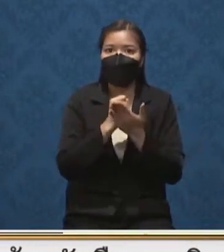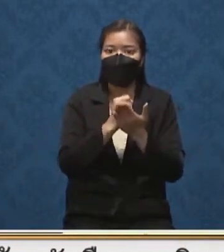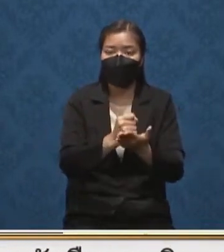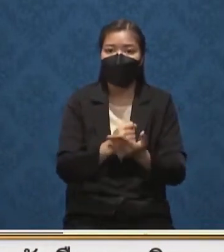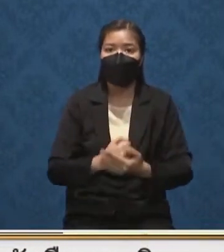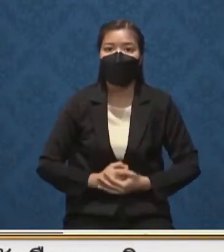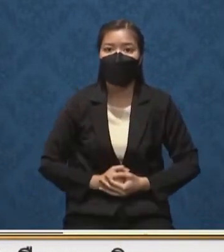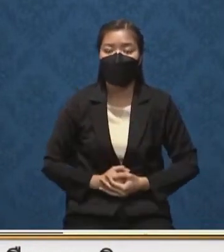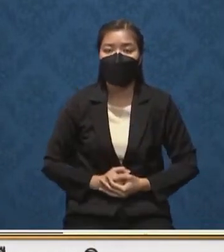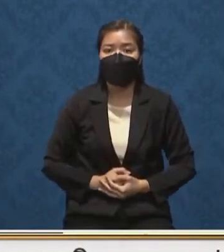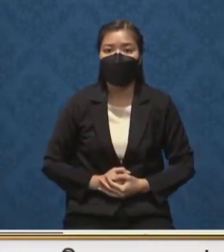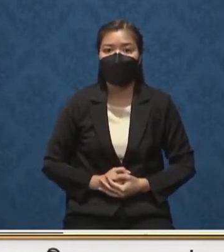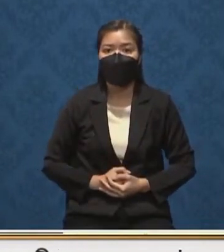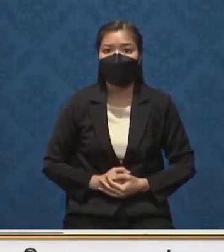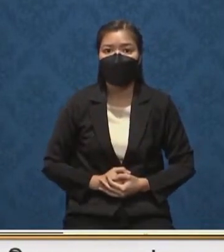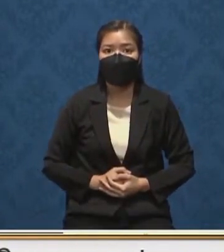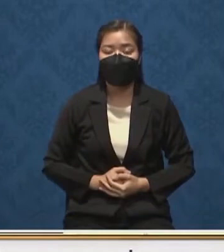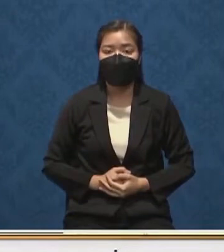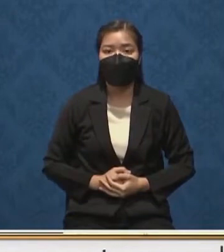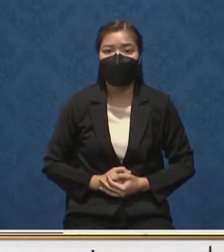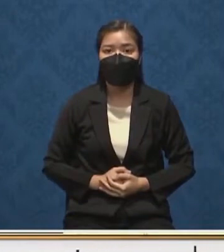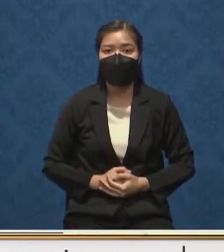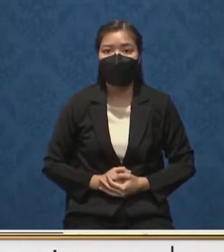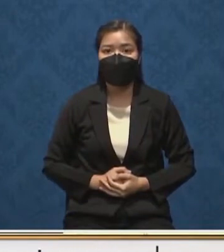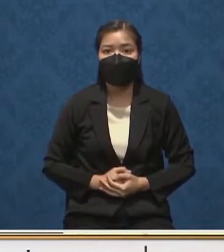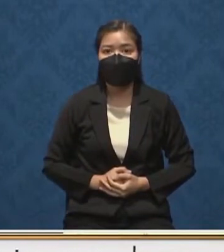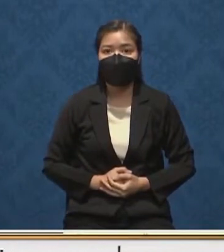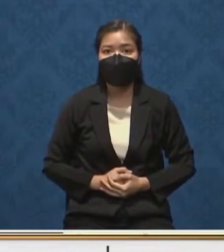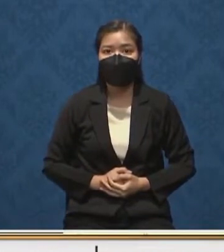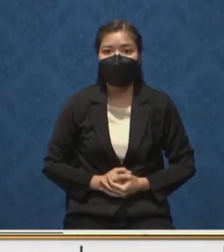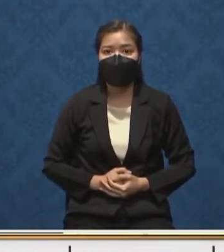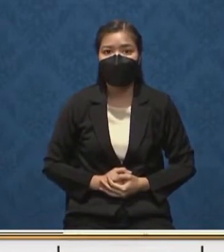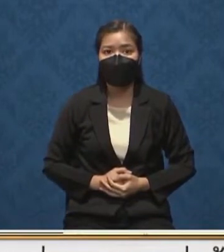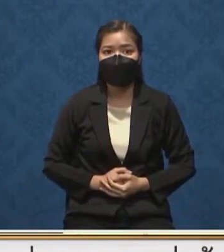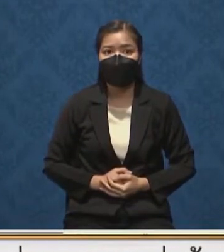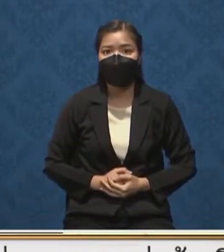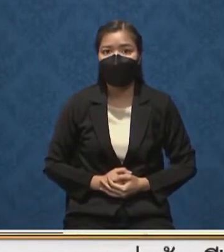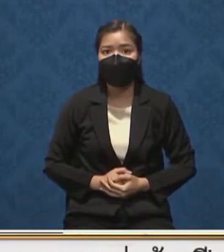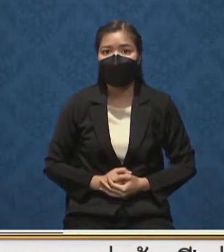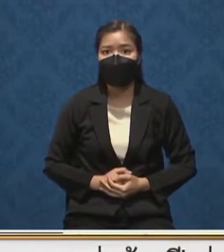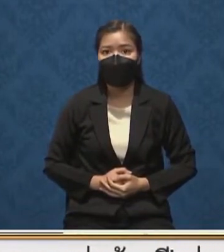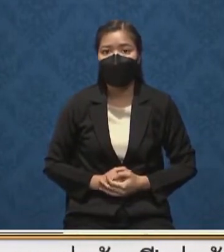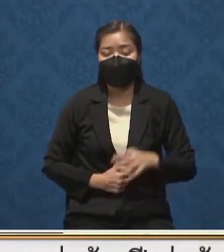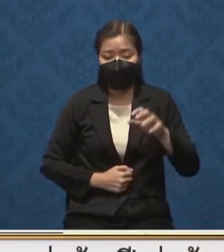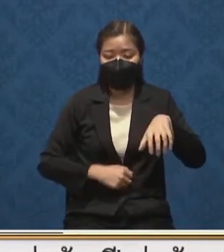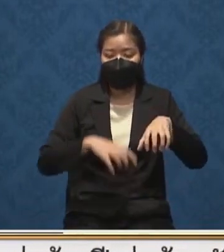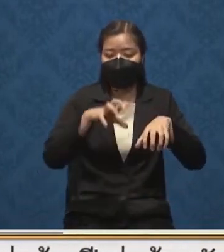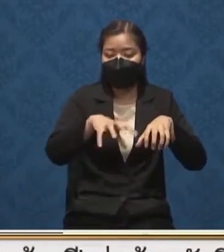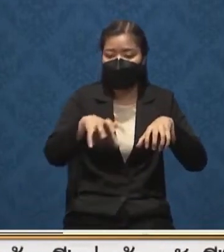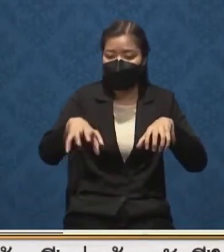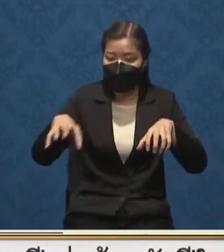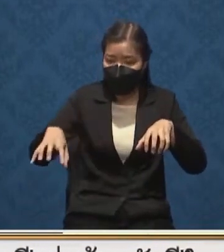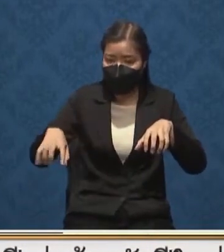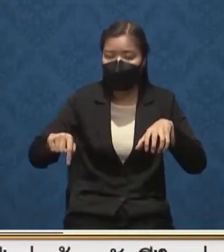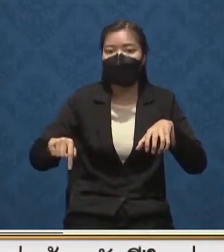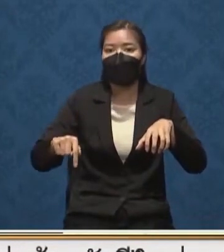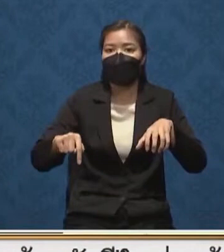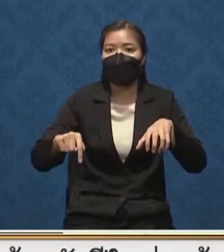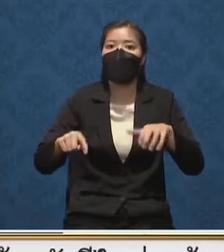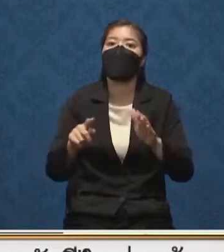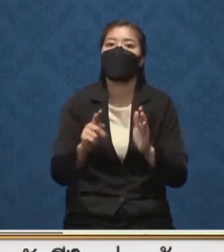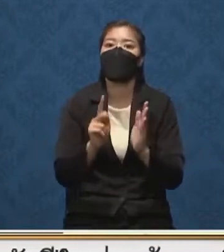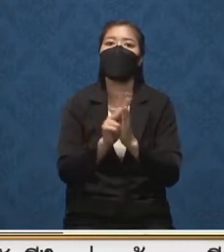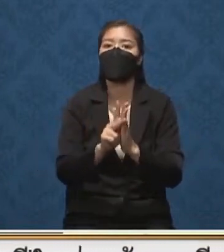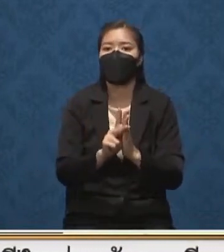หลายส่วนด้วยกันนะครับแม้กระงหน่่วยงานบางงหน่วยงานเก็ยังยืนยันอยู่บนกฎหมายเรัฐบาลก็พยายามที่จะ